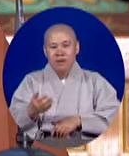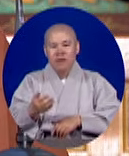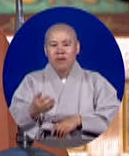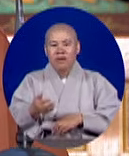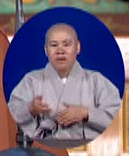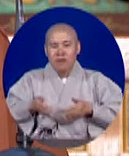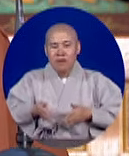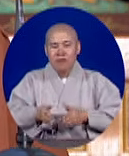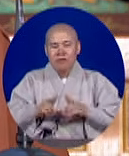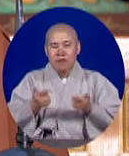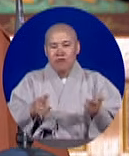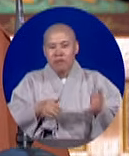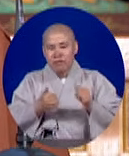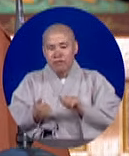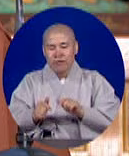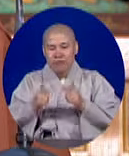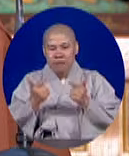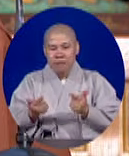불생불멸이다.